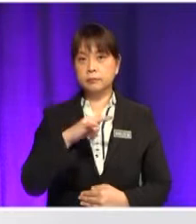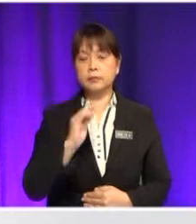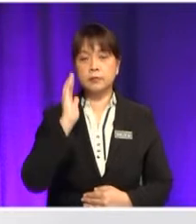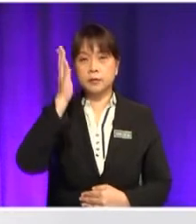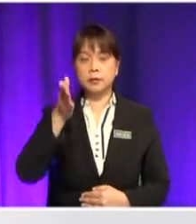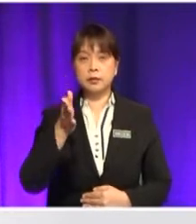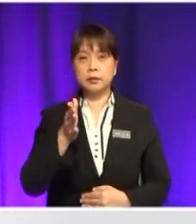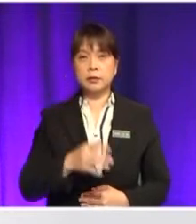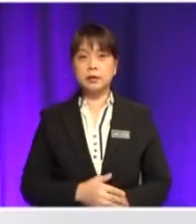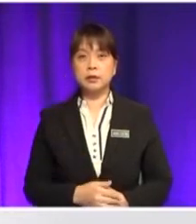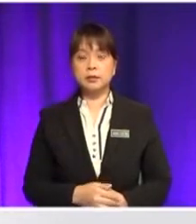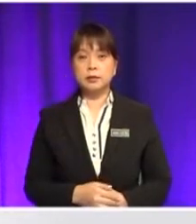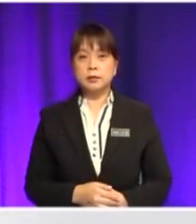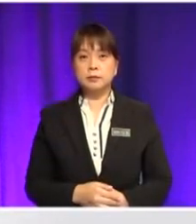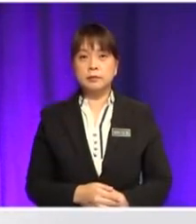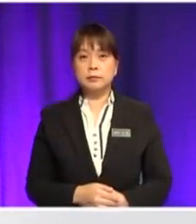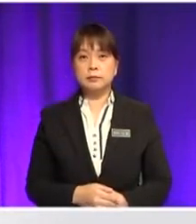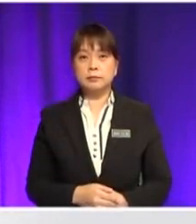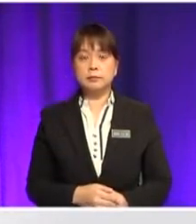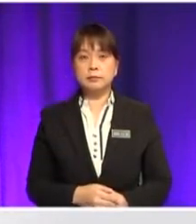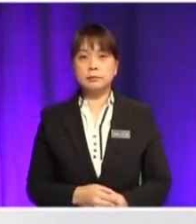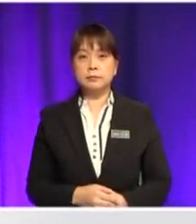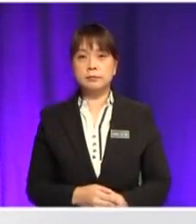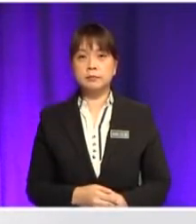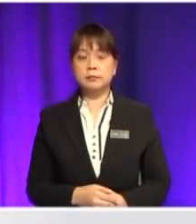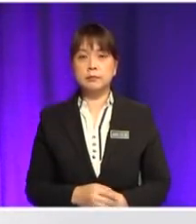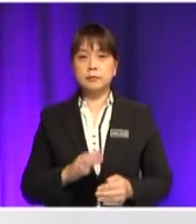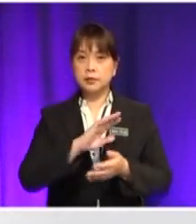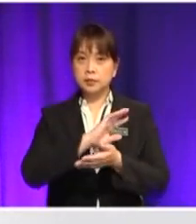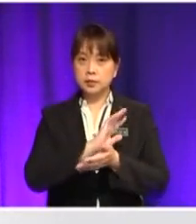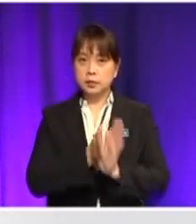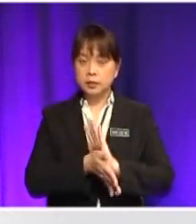dia akan jadi tak stabil oke